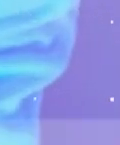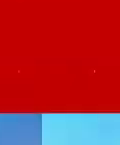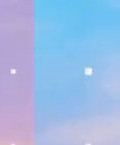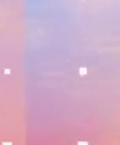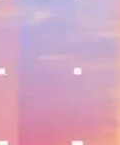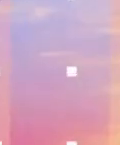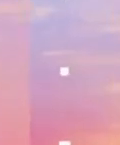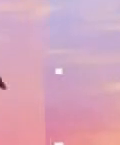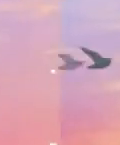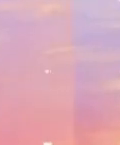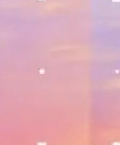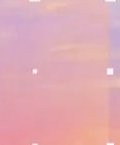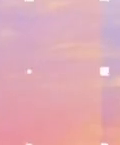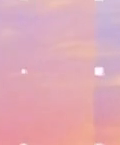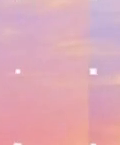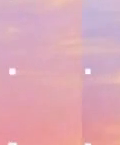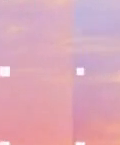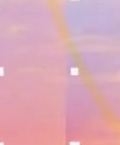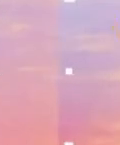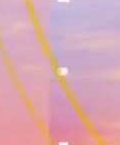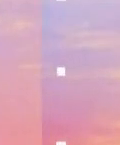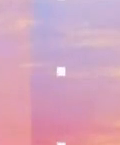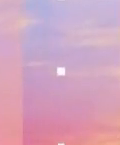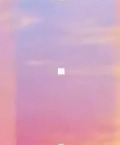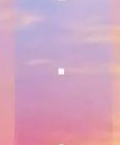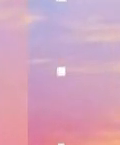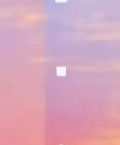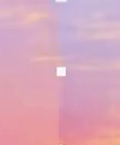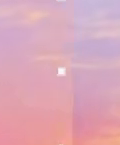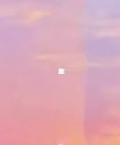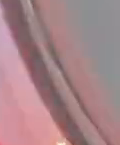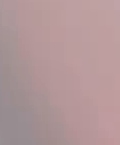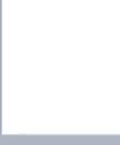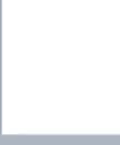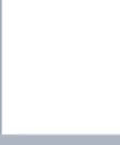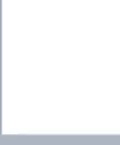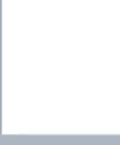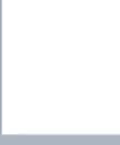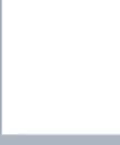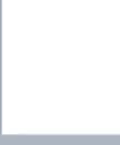Anda baru saja menyaksikan Inspirasi Pagi yang dipersembahkan oleh